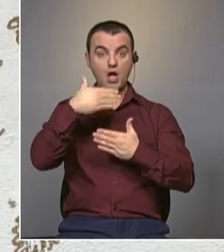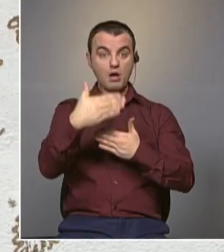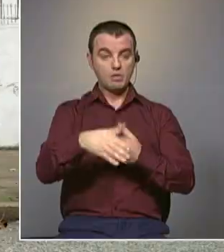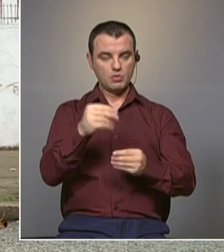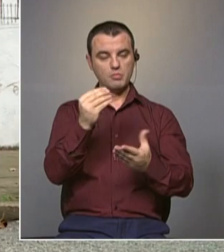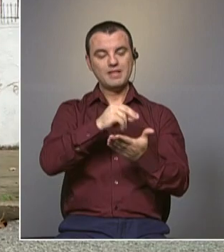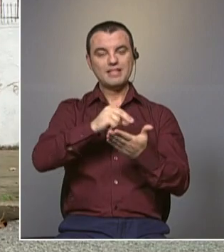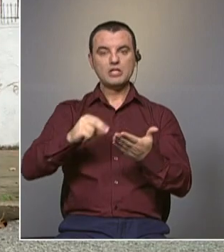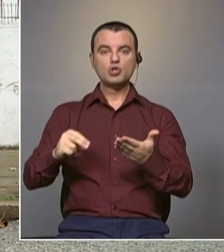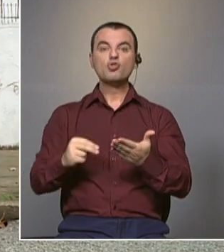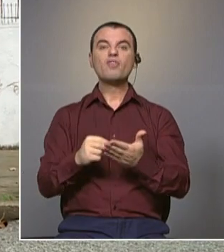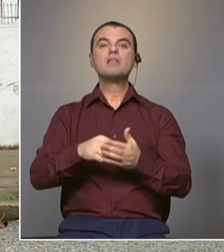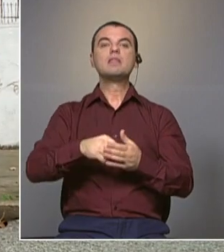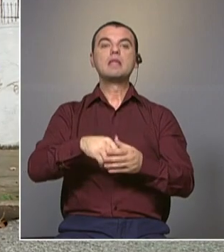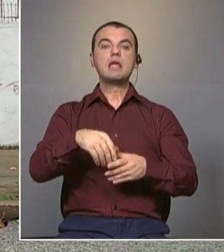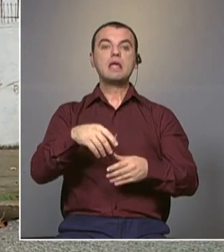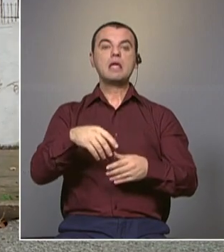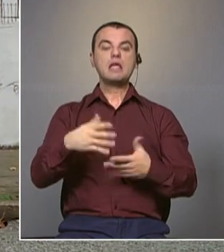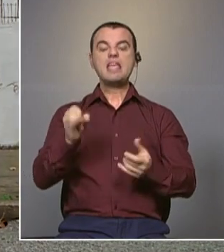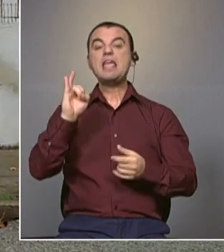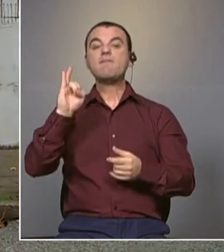на българската литература Иван Вазов.